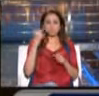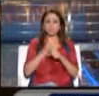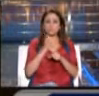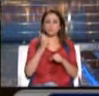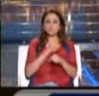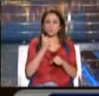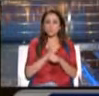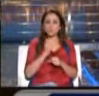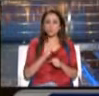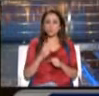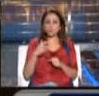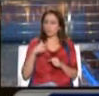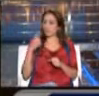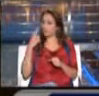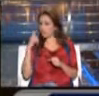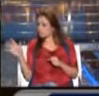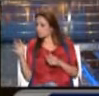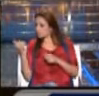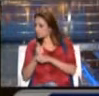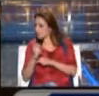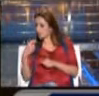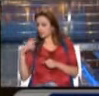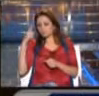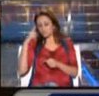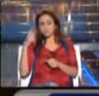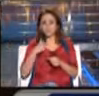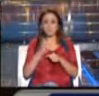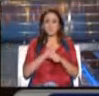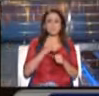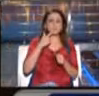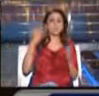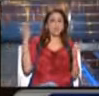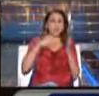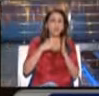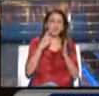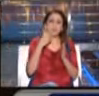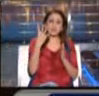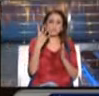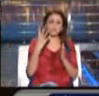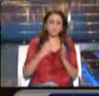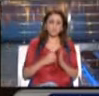ينفعش يركز مع زميله النقطه التربيه في الثلاث اربع سنين اللي فاتوا النقطه الاهم